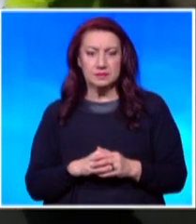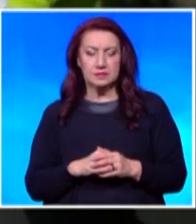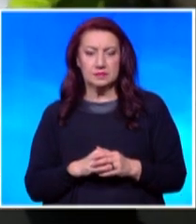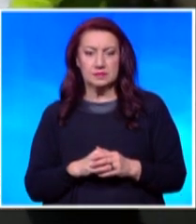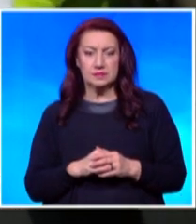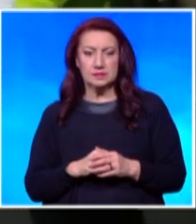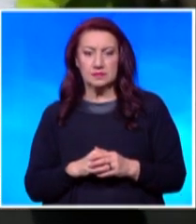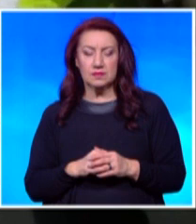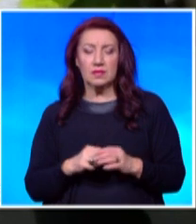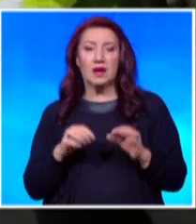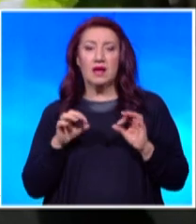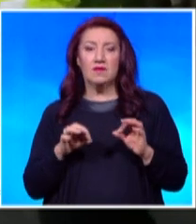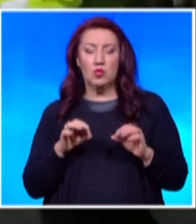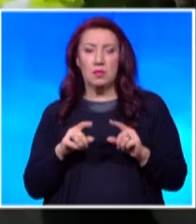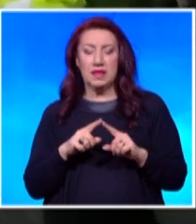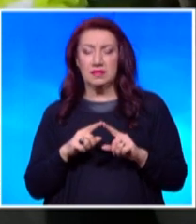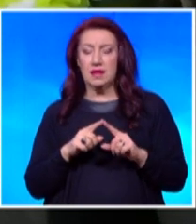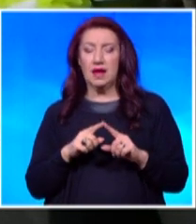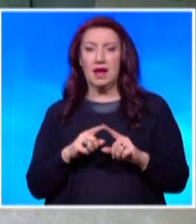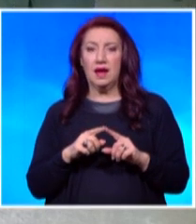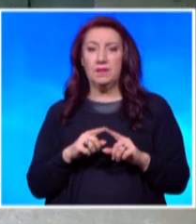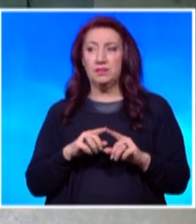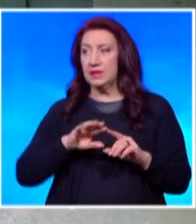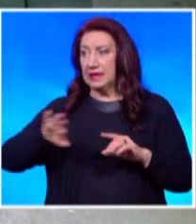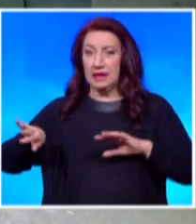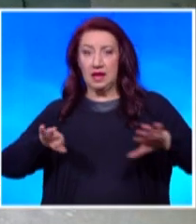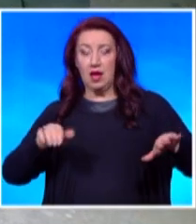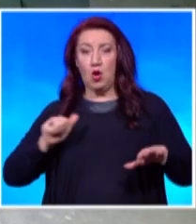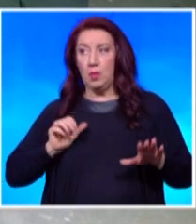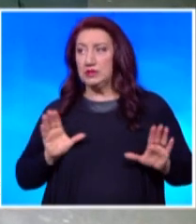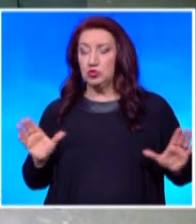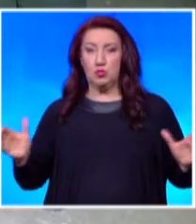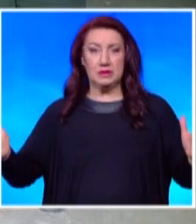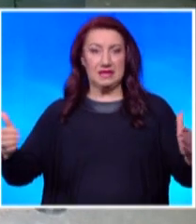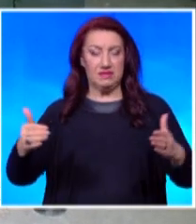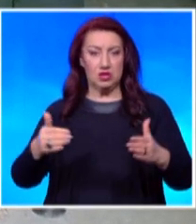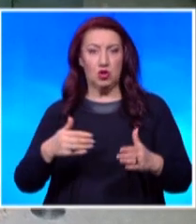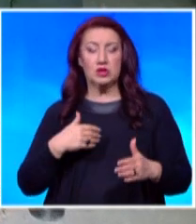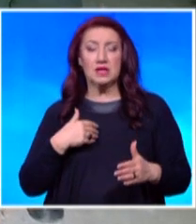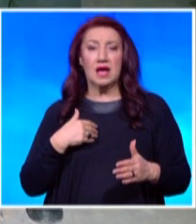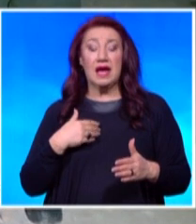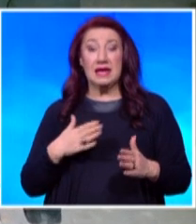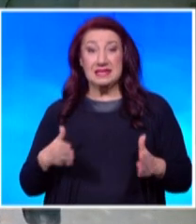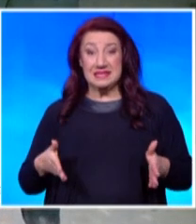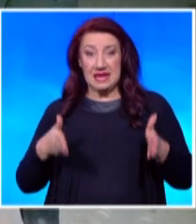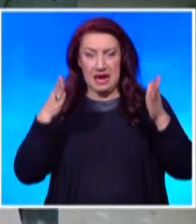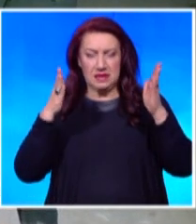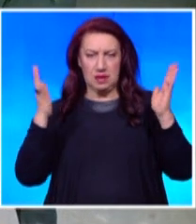правят обезопасяване на района, тъй като в сградата е разрушена и има високи сгради до нея.